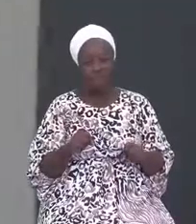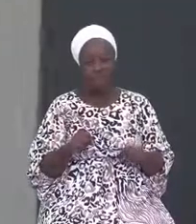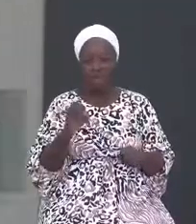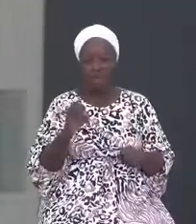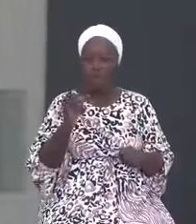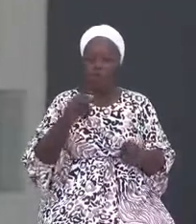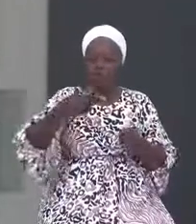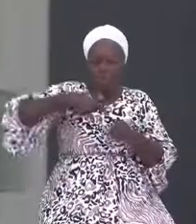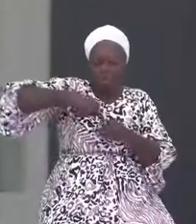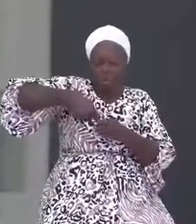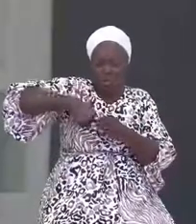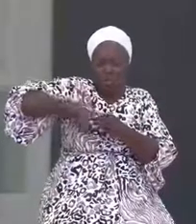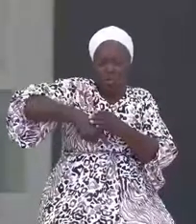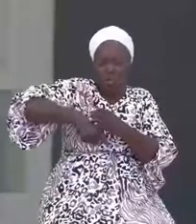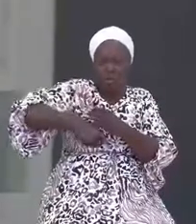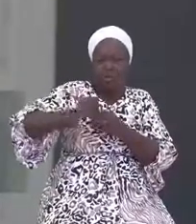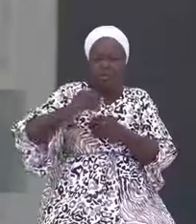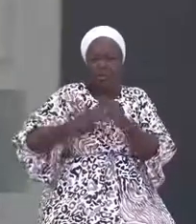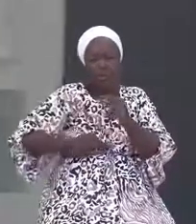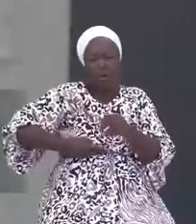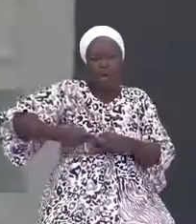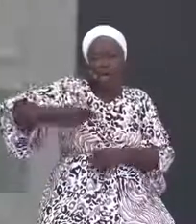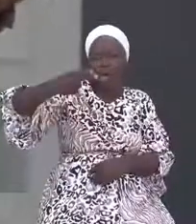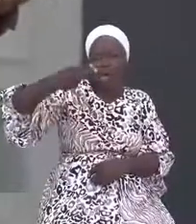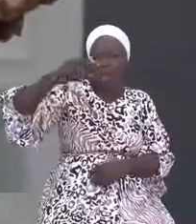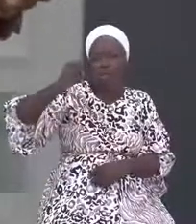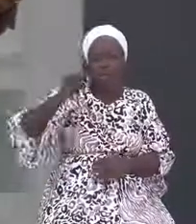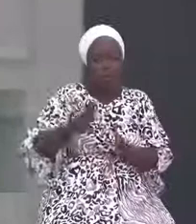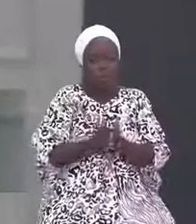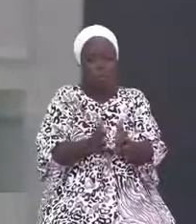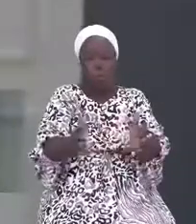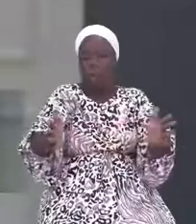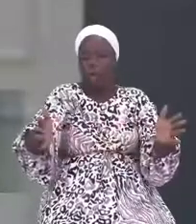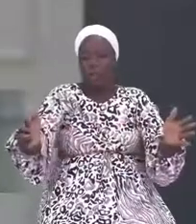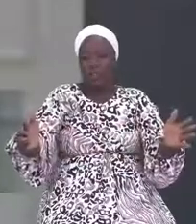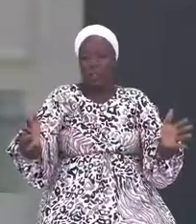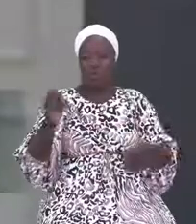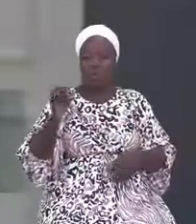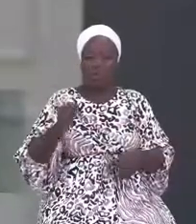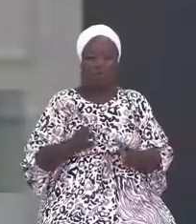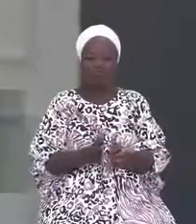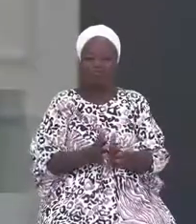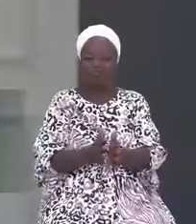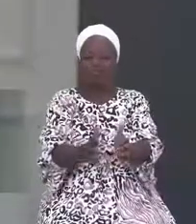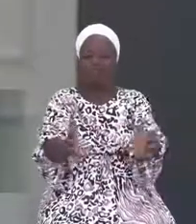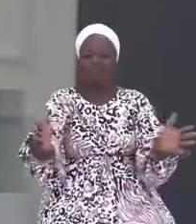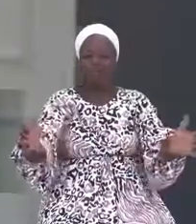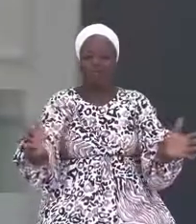profondes, si élevées, si larges, si vastes,